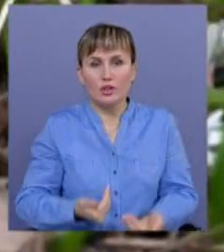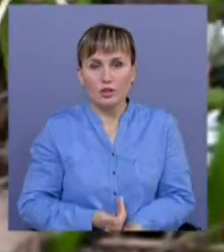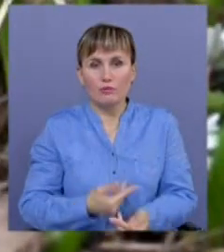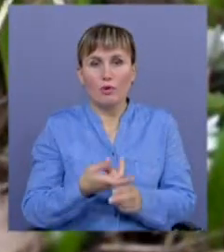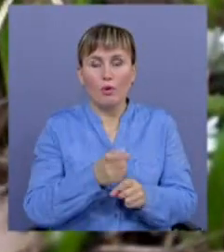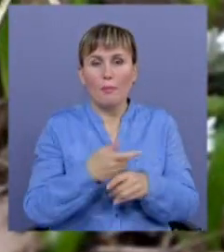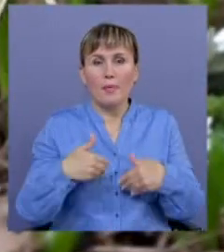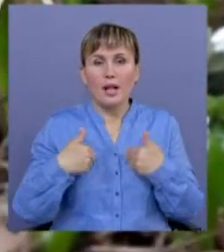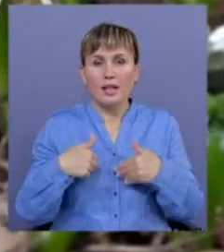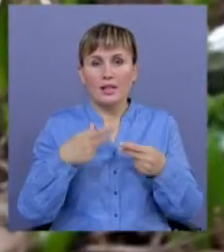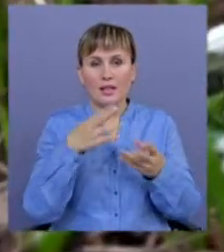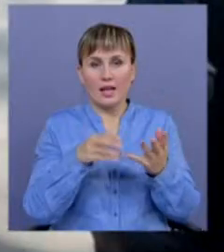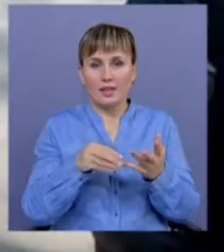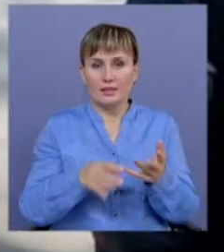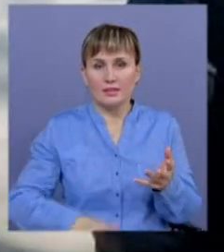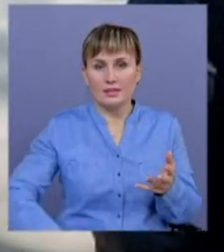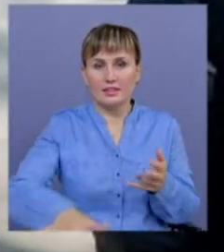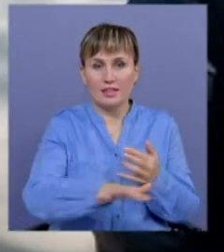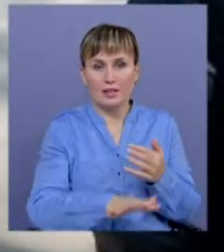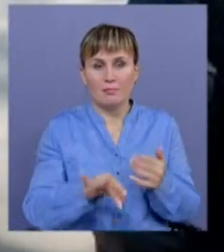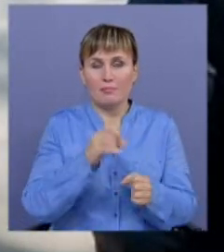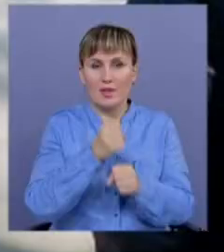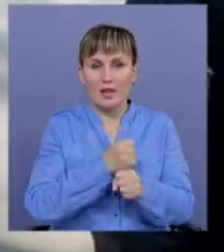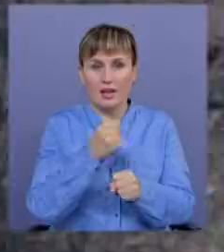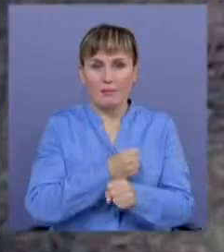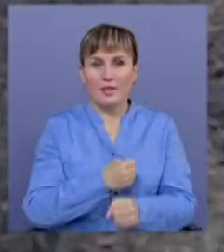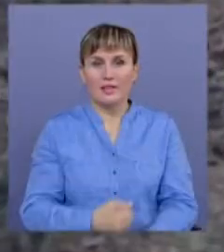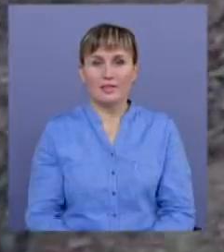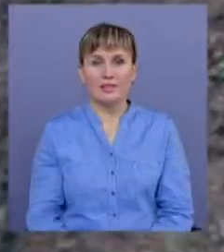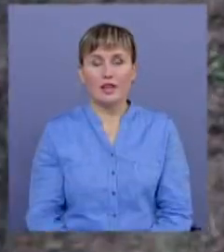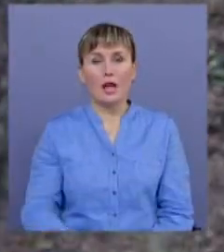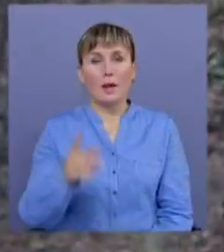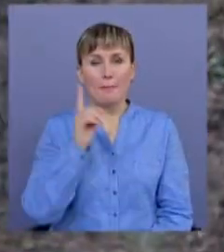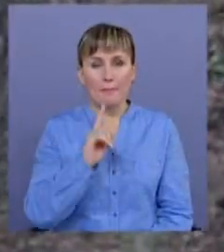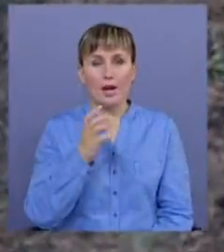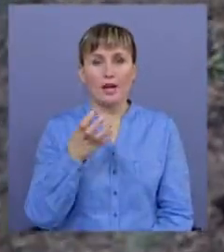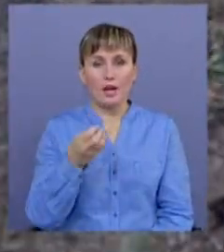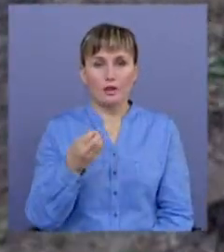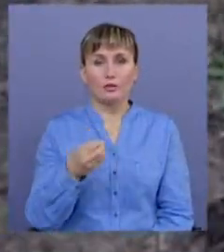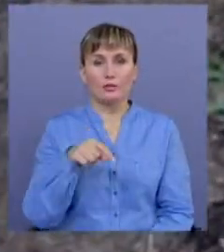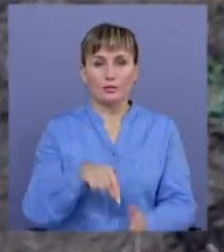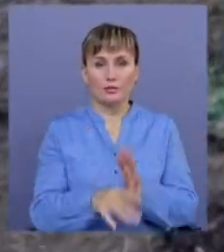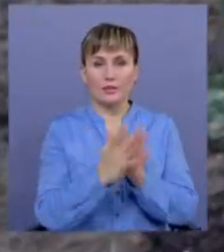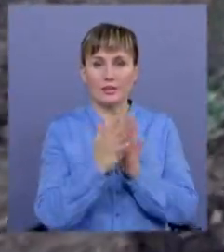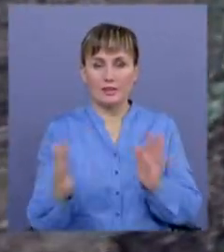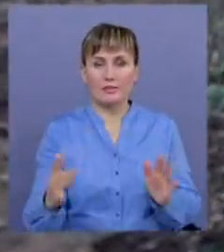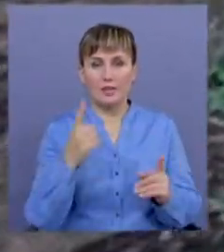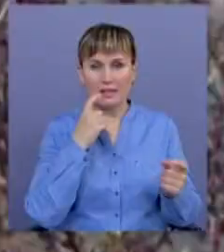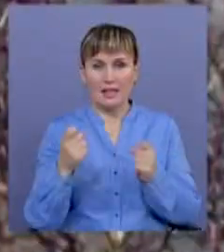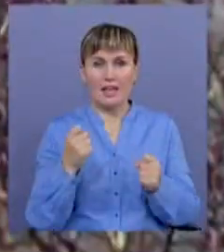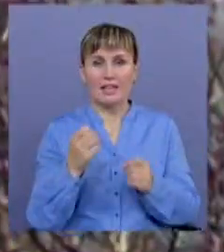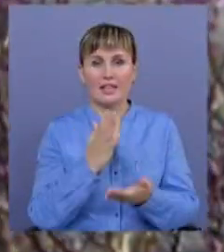все эти листья будут затянуты в почву обратно и переработаны червями. Пока в еще совсем голом саду ярким облаком